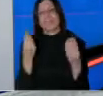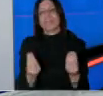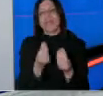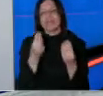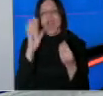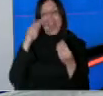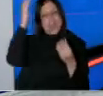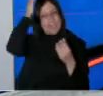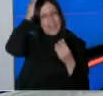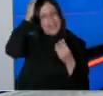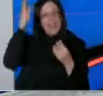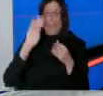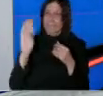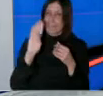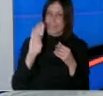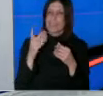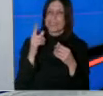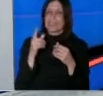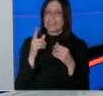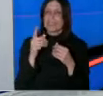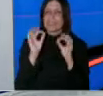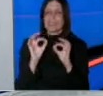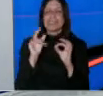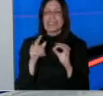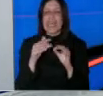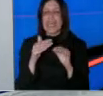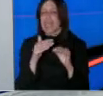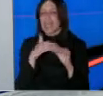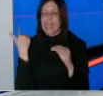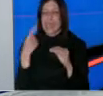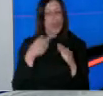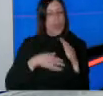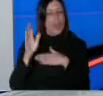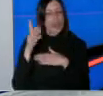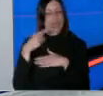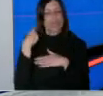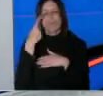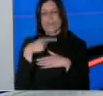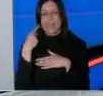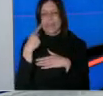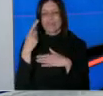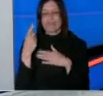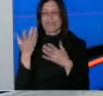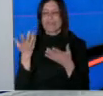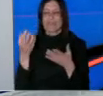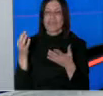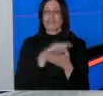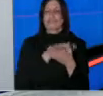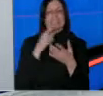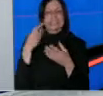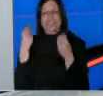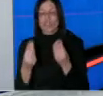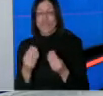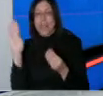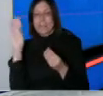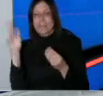על בנט נתניהו, זה השחיתה. הוא הולך אליו בפנים, הוא חוטף ממנו בפנים, אני חושב שזה טוב לנתניהו,